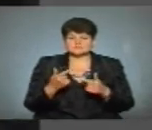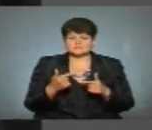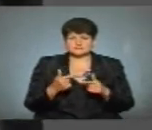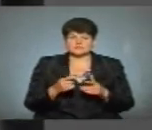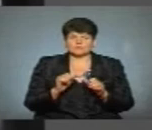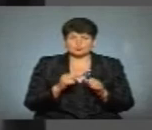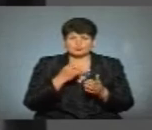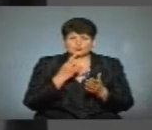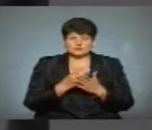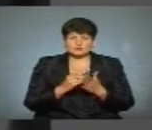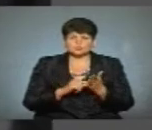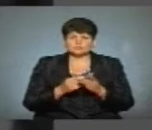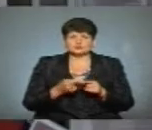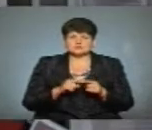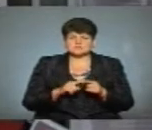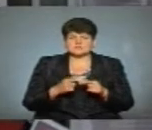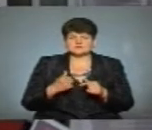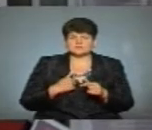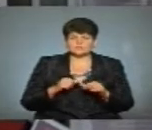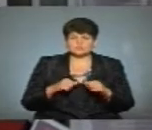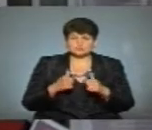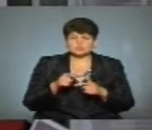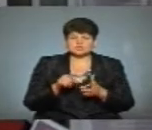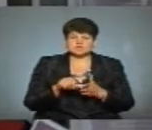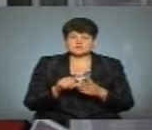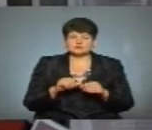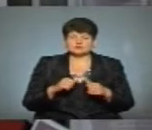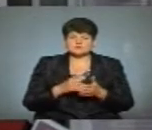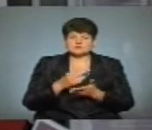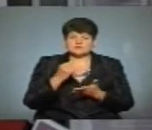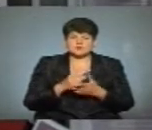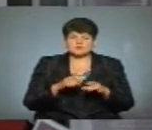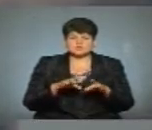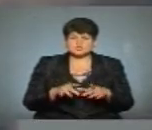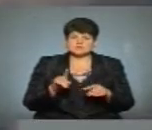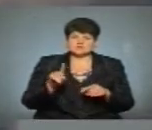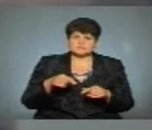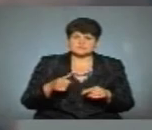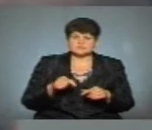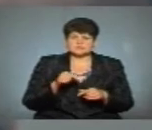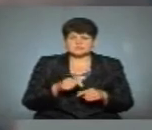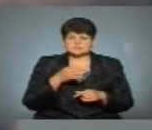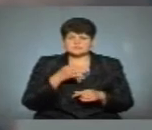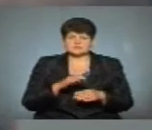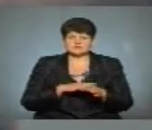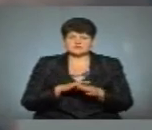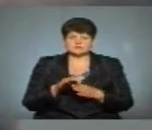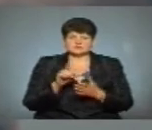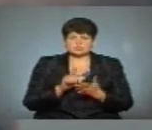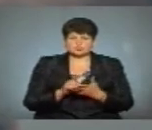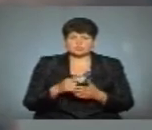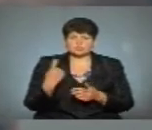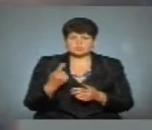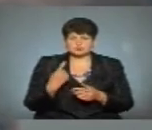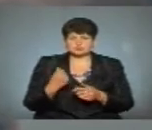показати довідку про це військовій комісії. Тоді члени комісії ухвалять рішення, чи призвати їх, розповів виконувач обов'язків обласного військового